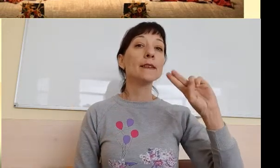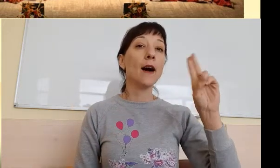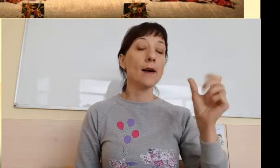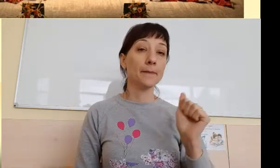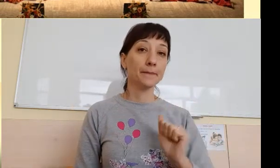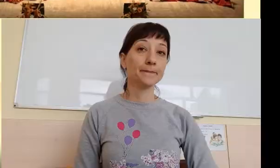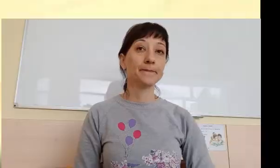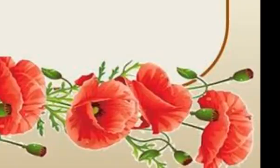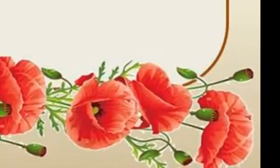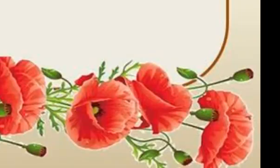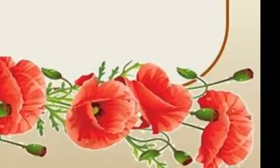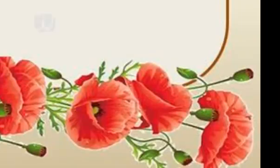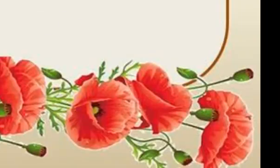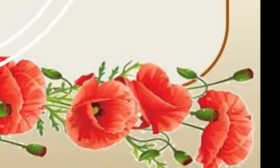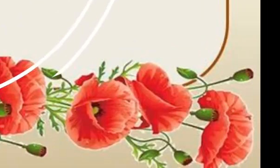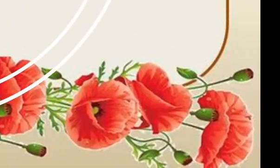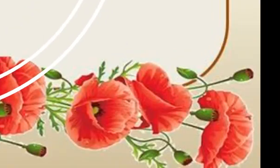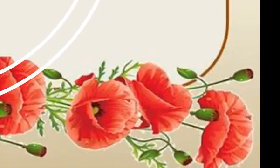Павловська.